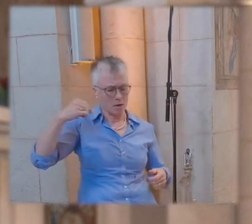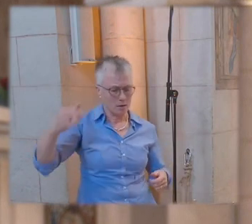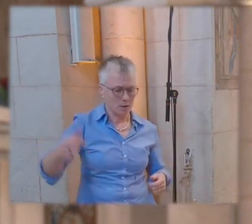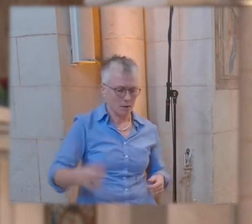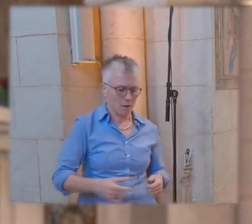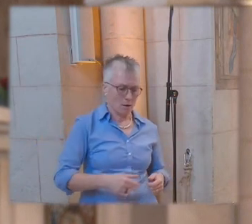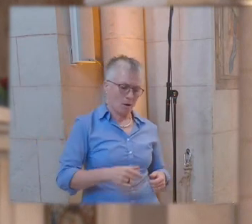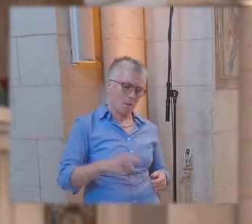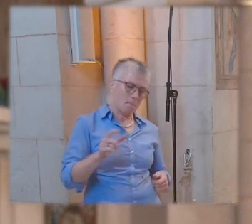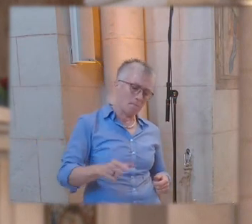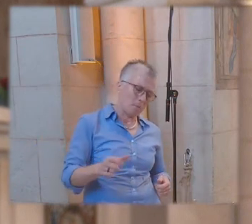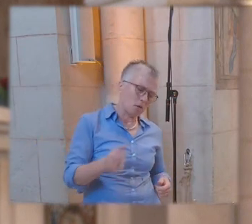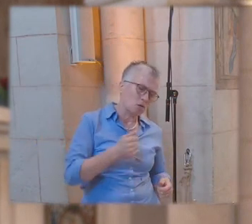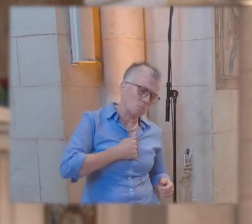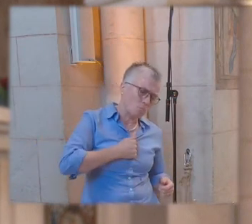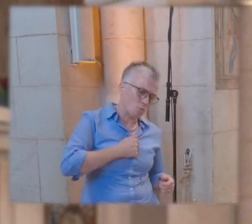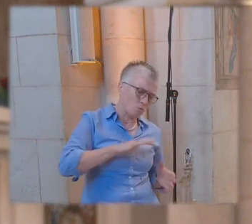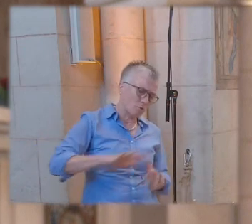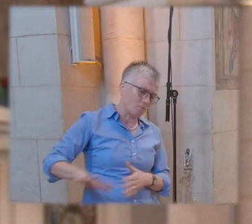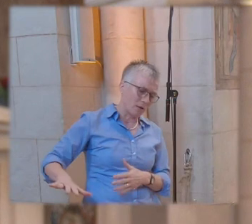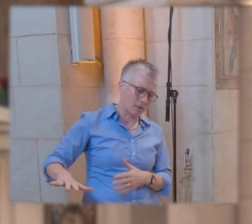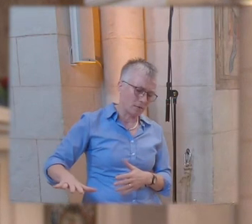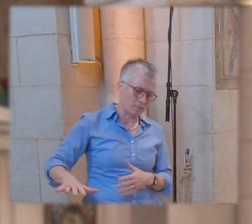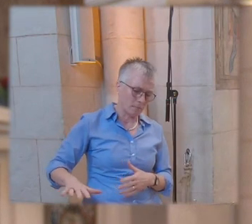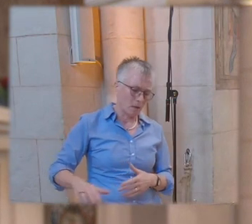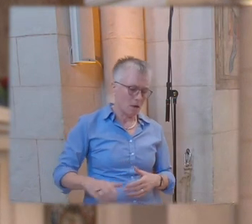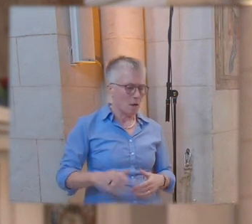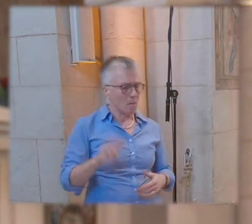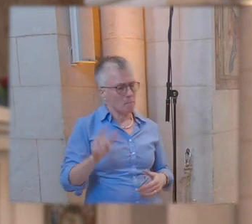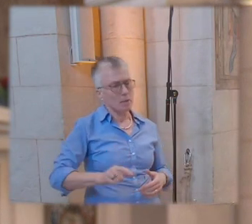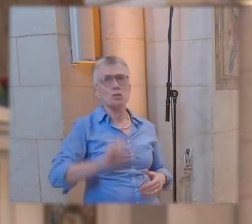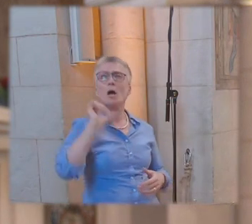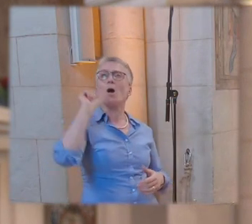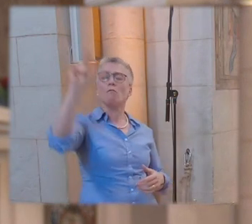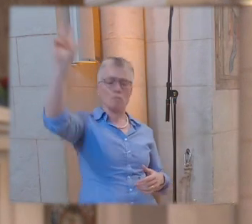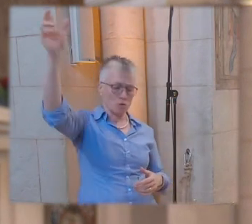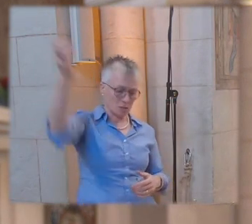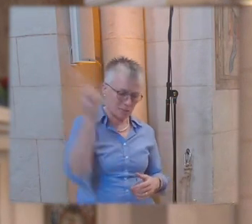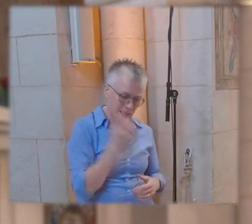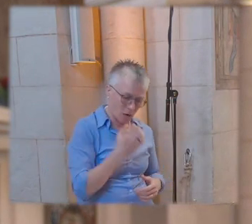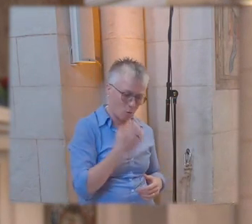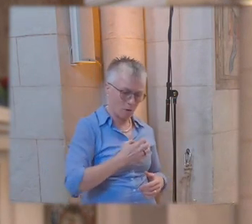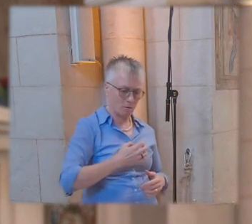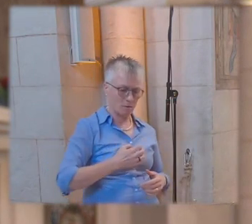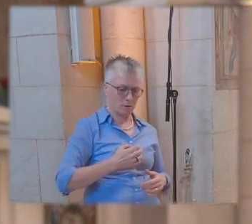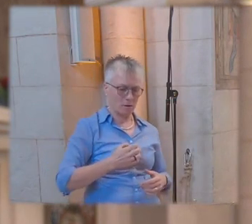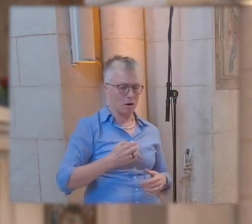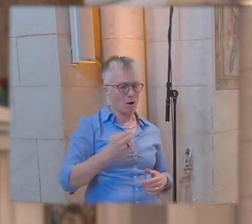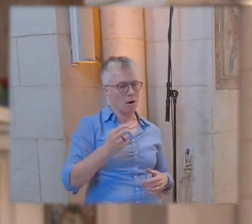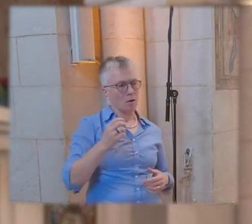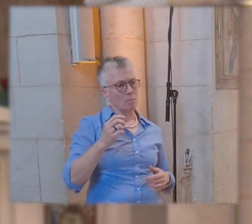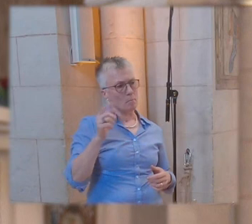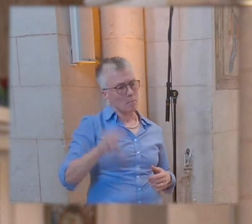sagte: Warum habt ihr uns aus Ägypten heraufgeführt? Etwa, damit wir in der